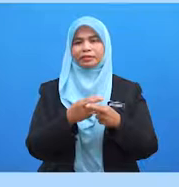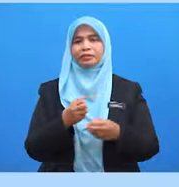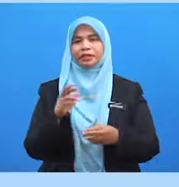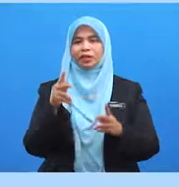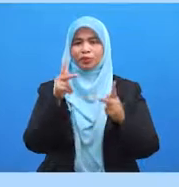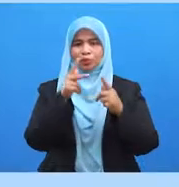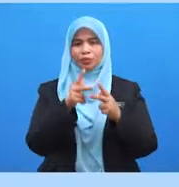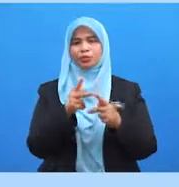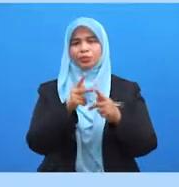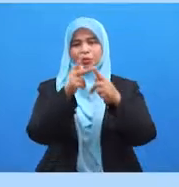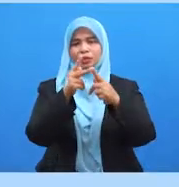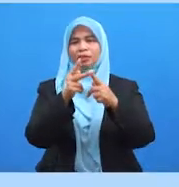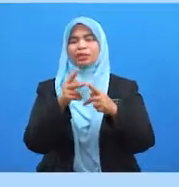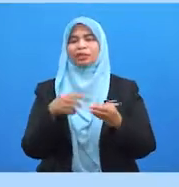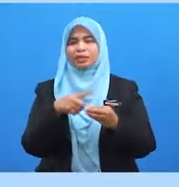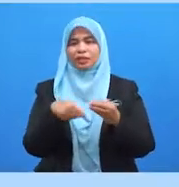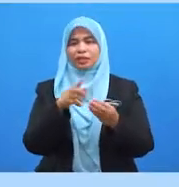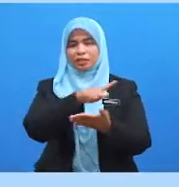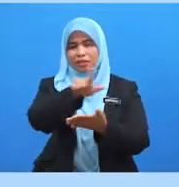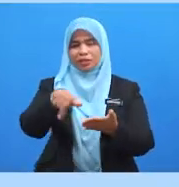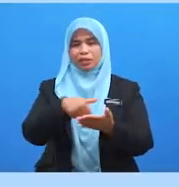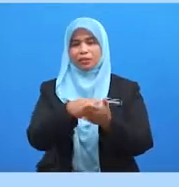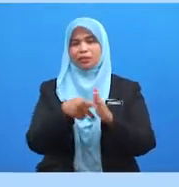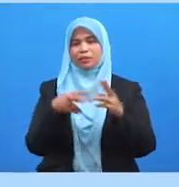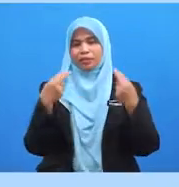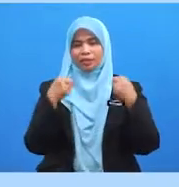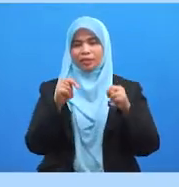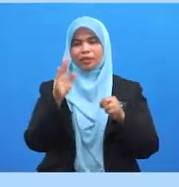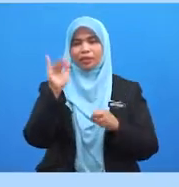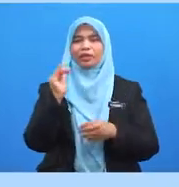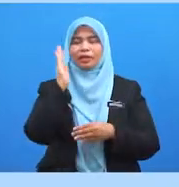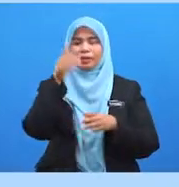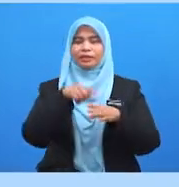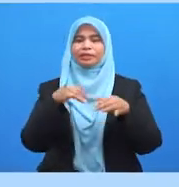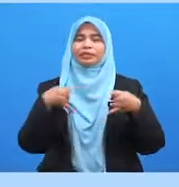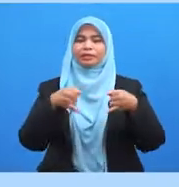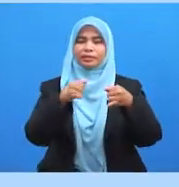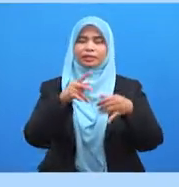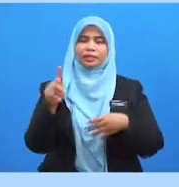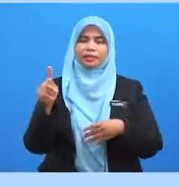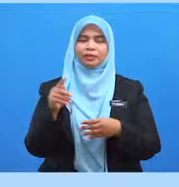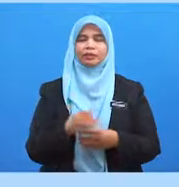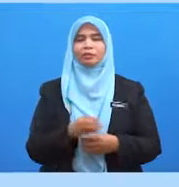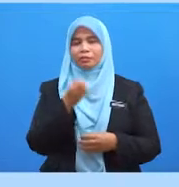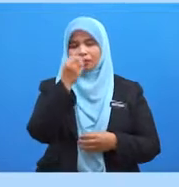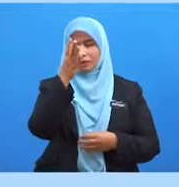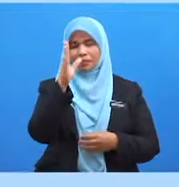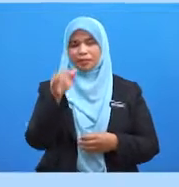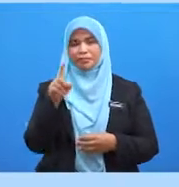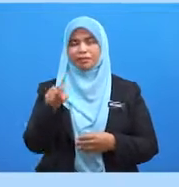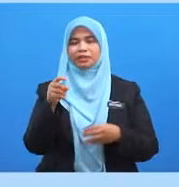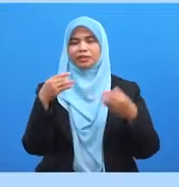berkenaan keseluruhan perniagaan yang akan dijalankan. maklumat yang perlu ada dalam